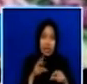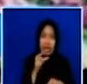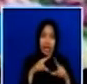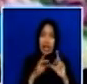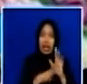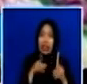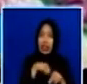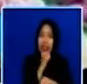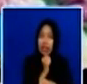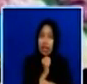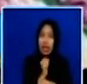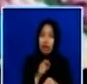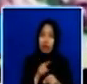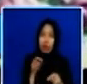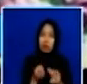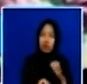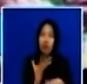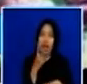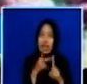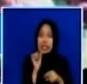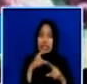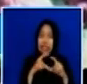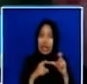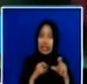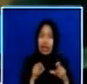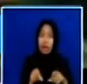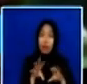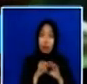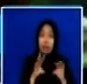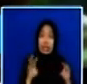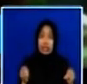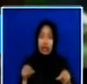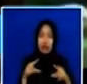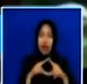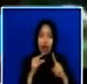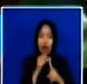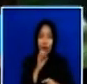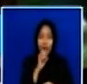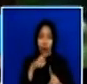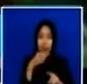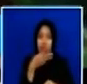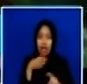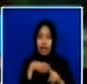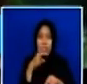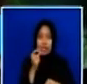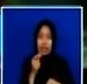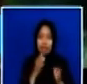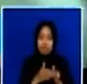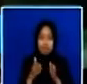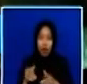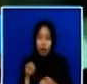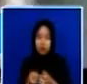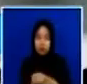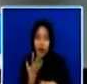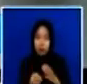online perempuan yang bekerja sebagai apoteker itu lantas merangkai barang-barang tersebut menjadi hiasan dinding